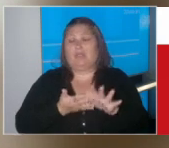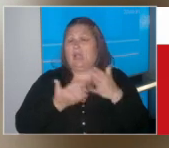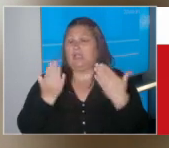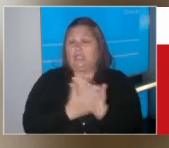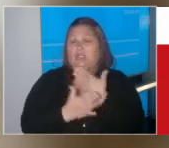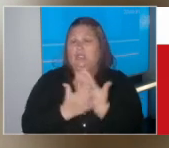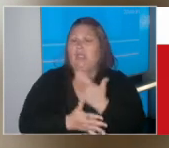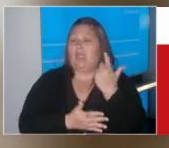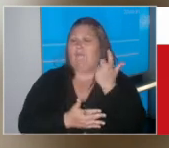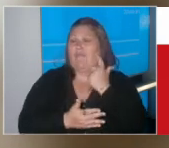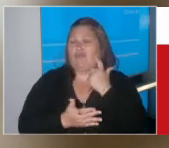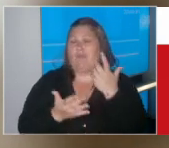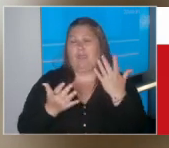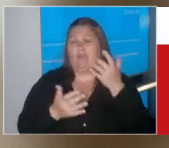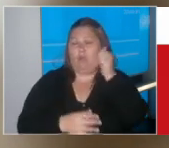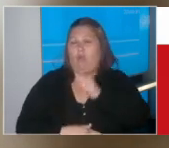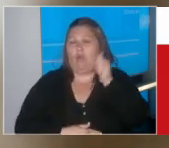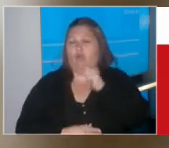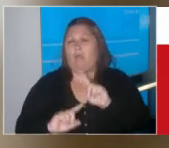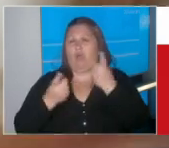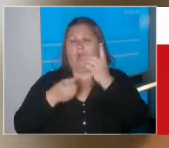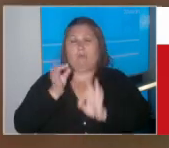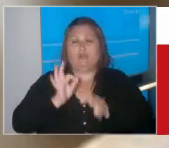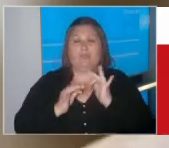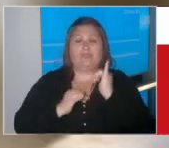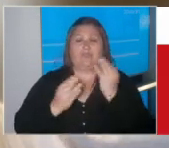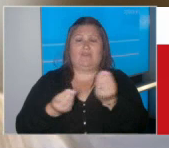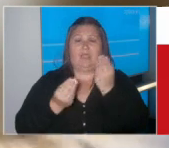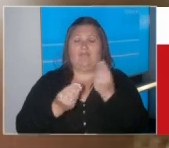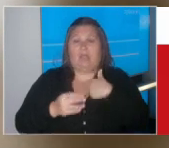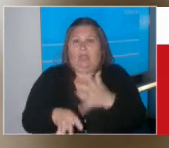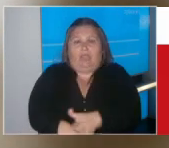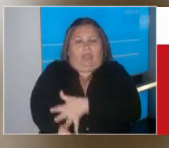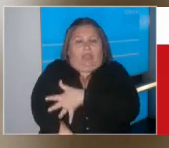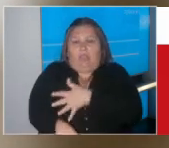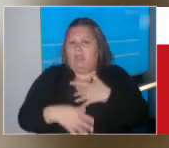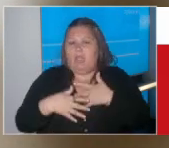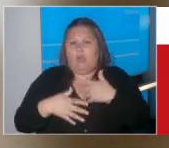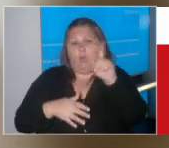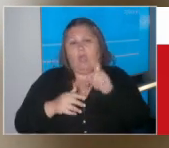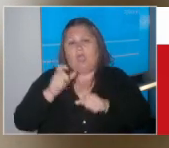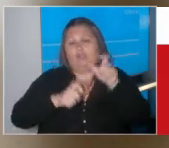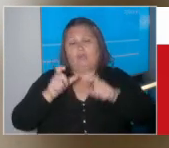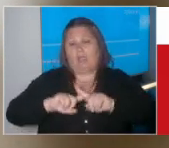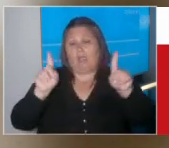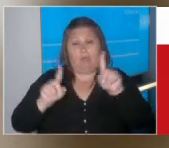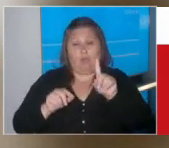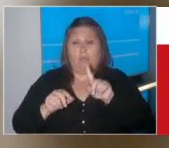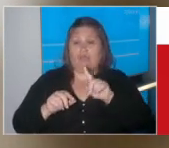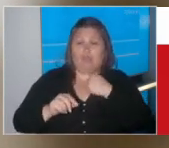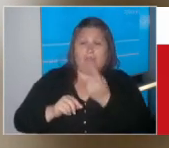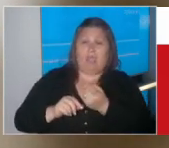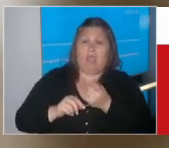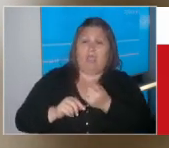כל יום מה קורה בבית המשפט, איזה דברים קרו, ואני לפחות מצטמרר, יכול להיות שאנשים אחרים לא, אגב, מה שנאמר באולפן